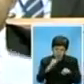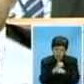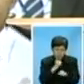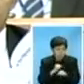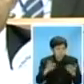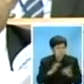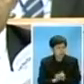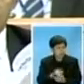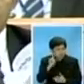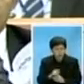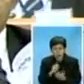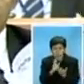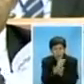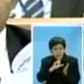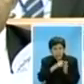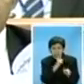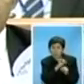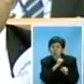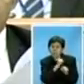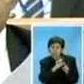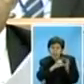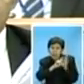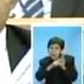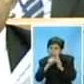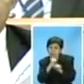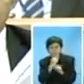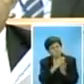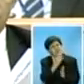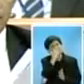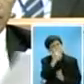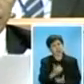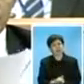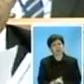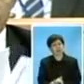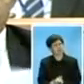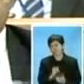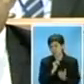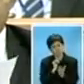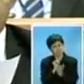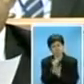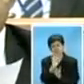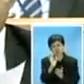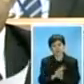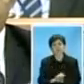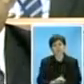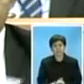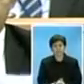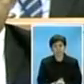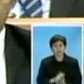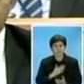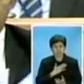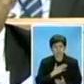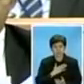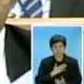เองทำไมจะต้องไปแบ่งให้เลขาสสต่างๆเนี่ยไปจัดซื้อมันไม่ถูกต้องเลยเพราะฉะนั้นเนี่ย